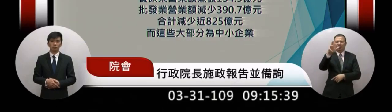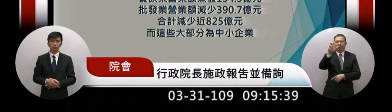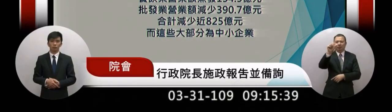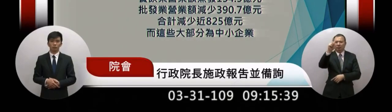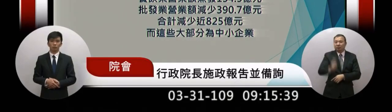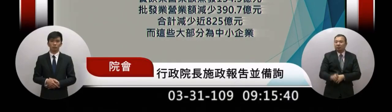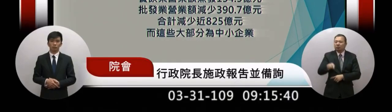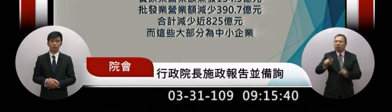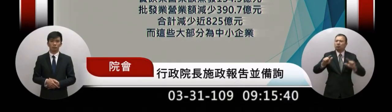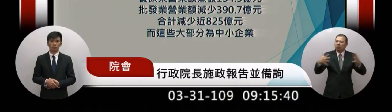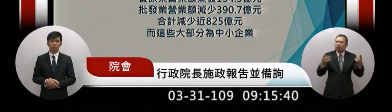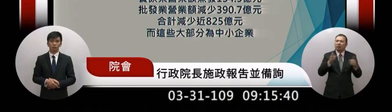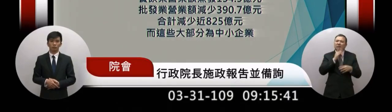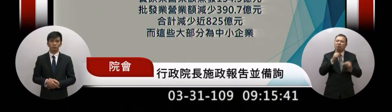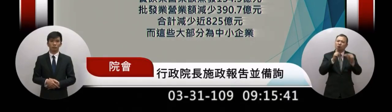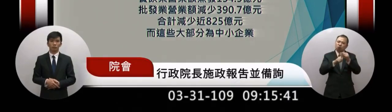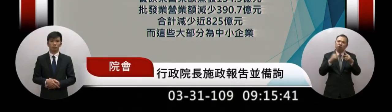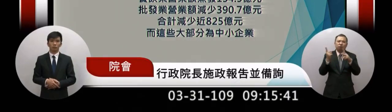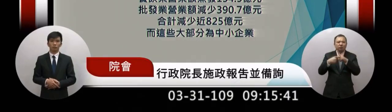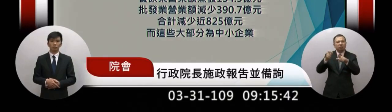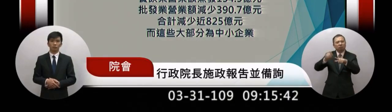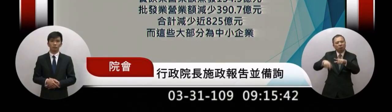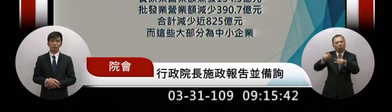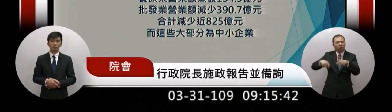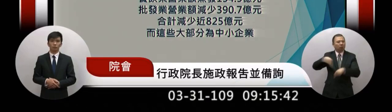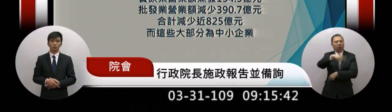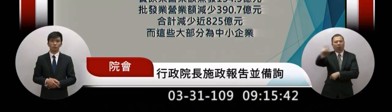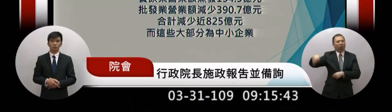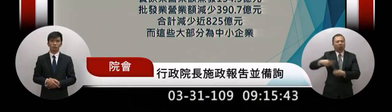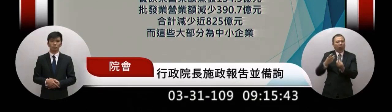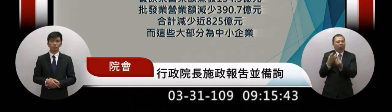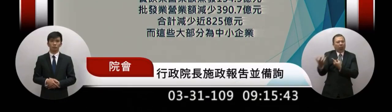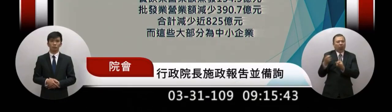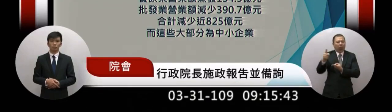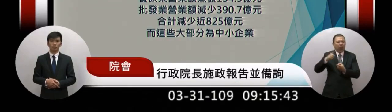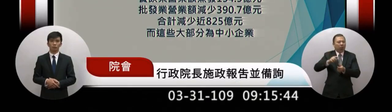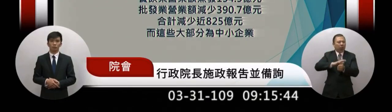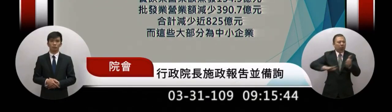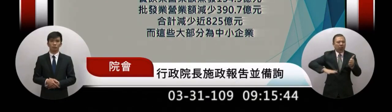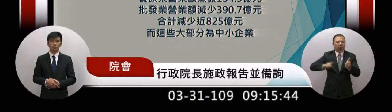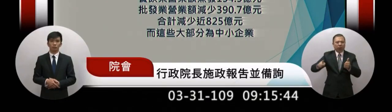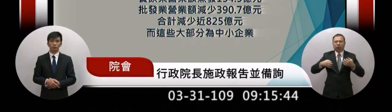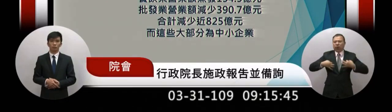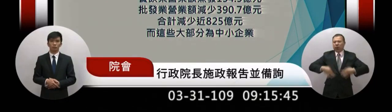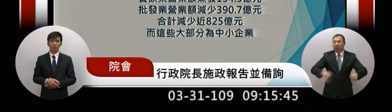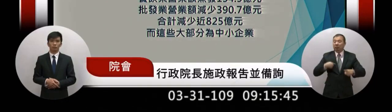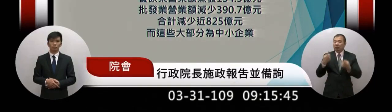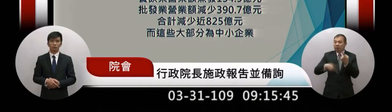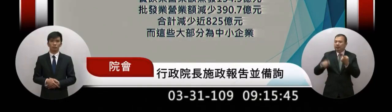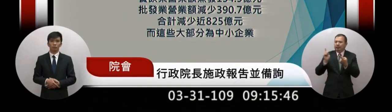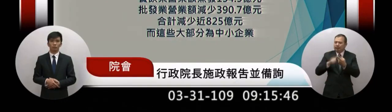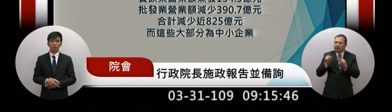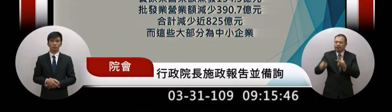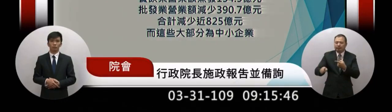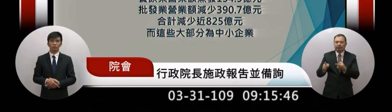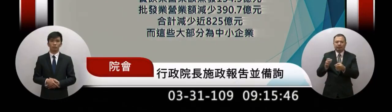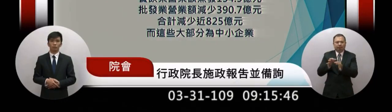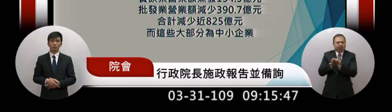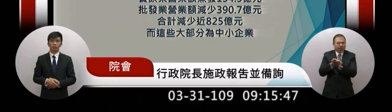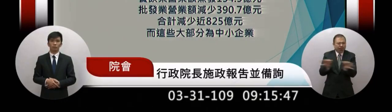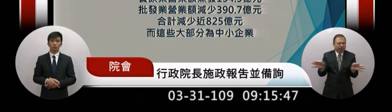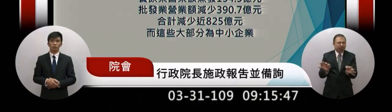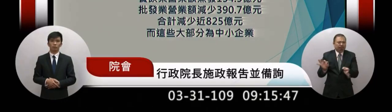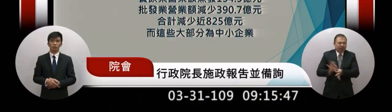是中小企业，所以我觉得说，就是应该是要 加大力度针对各行各业，或